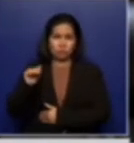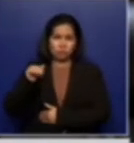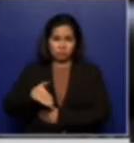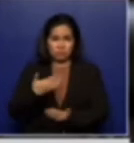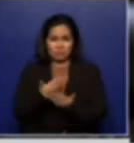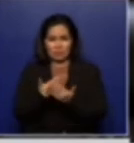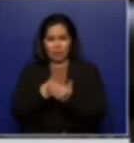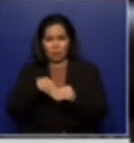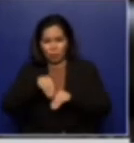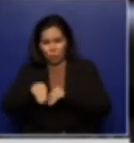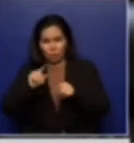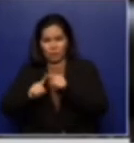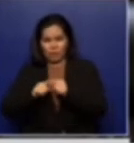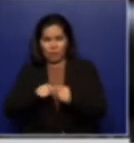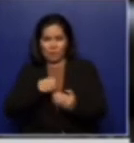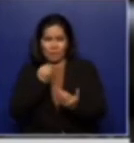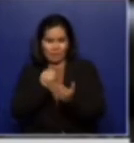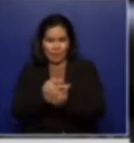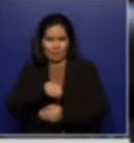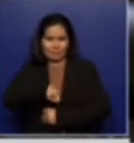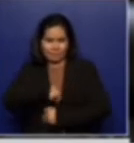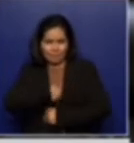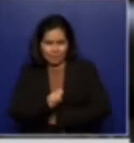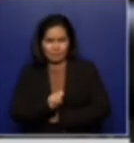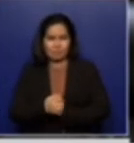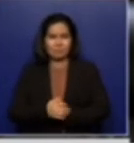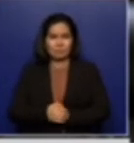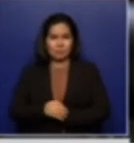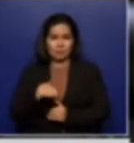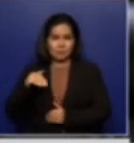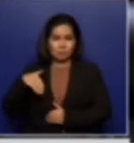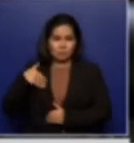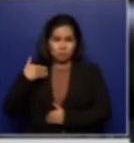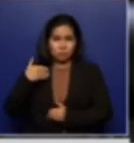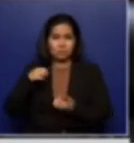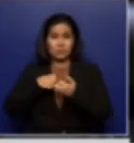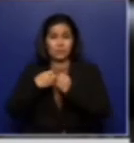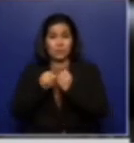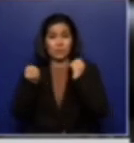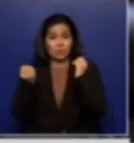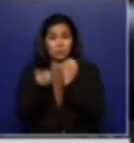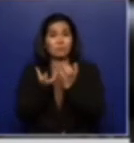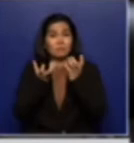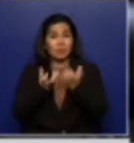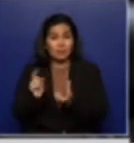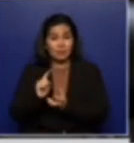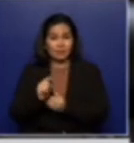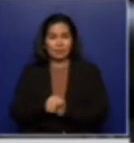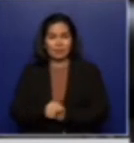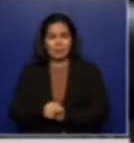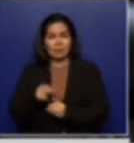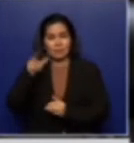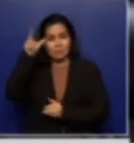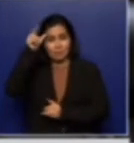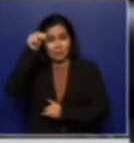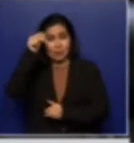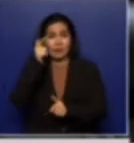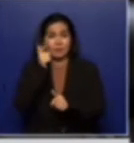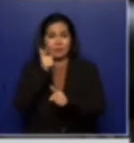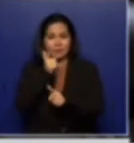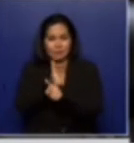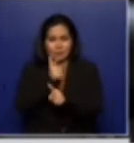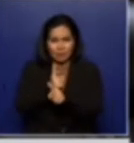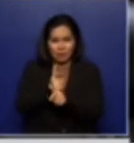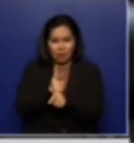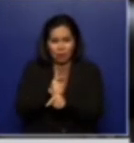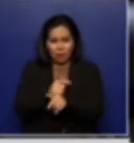ผลิตก็สูงยิ่งเลวร้ายไปกว่านั้นครับท่านประธานครับม้าที่เลี้ยงอยู่ก็มีโรคภัยไข้เ